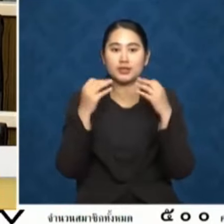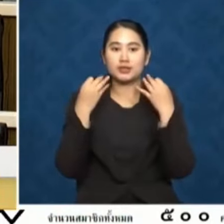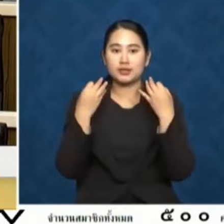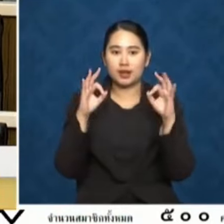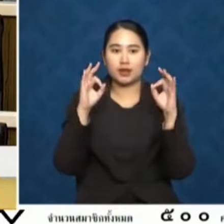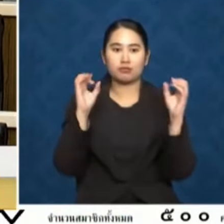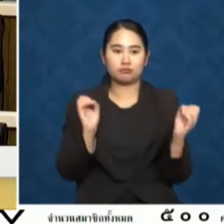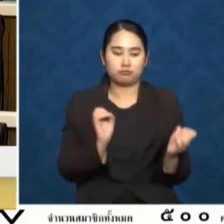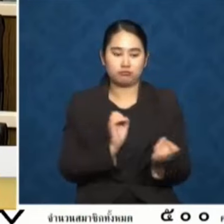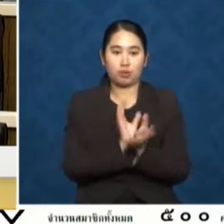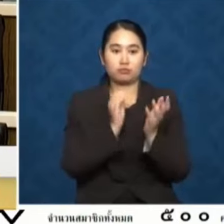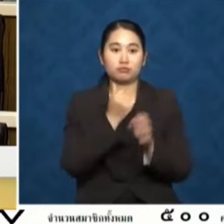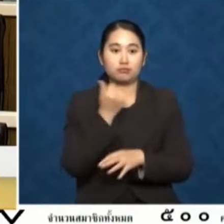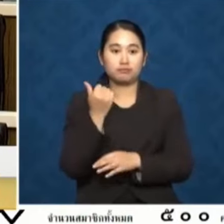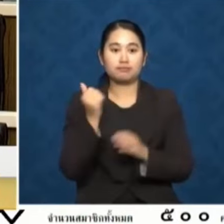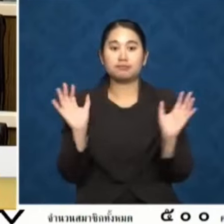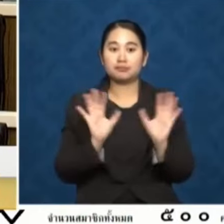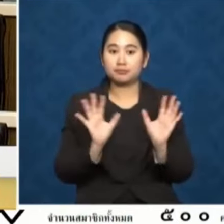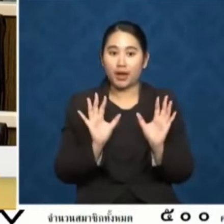พของผู้อื่น